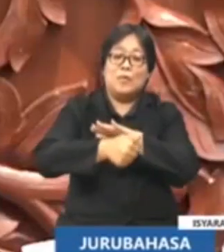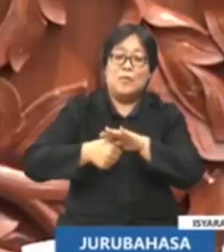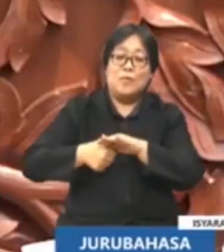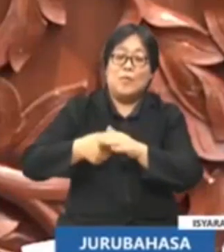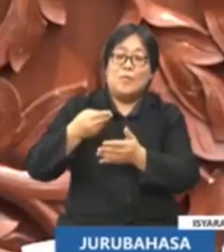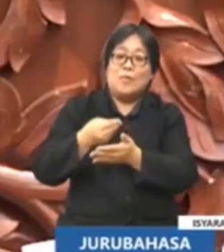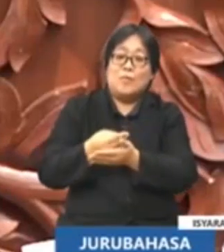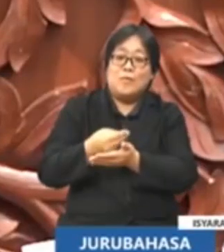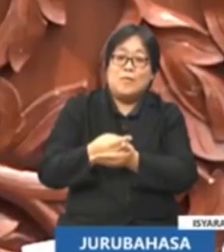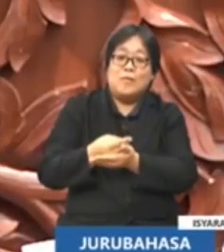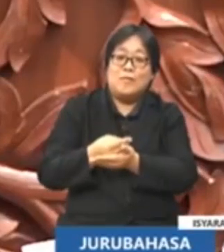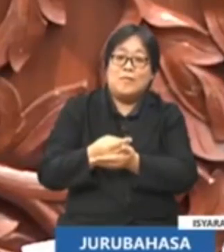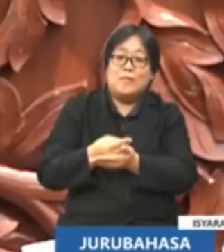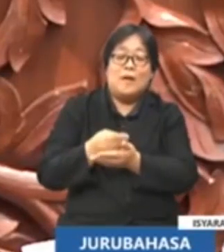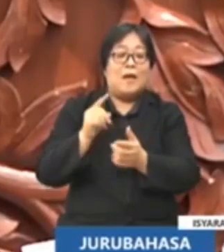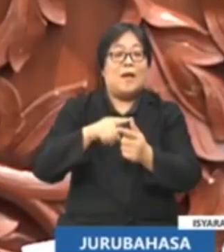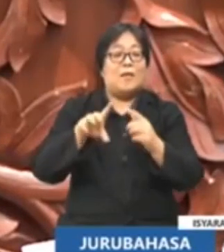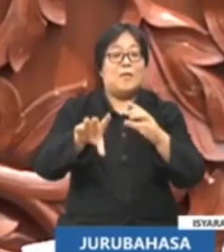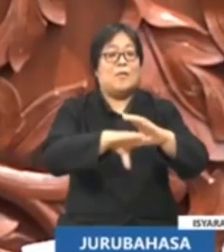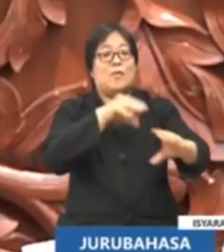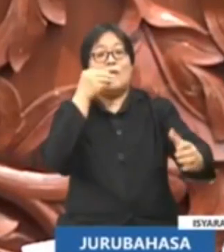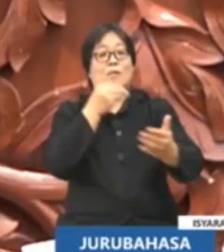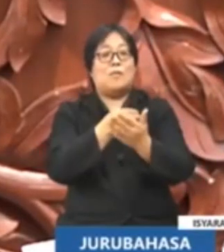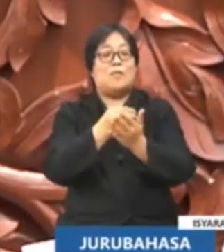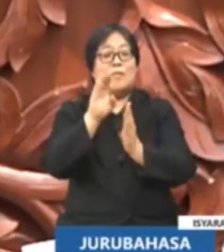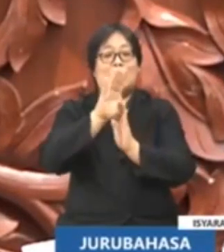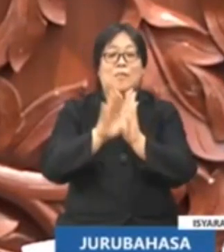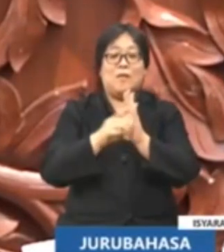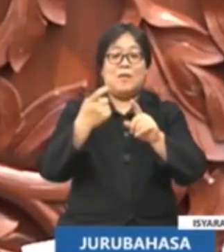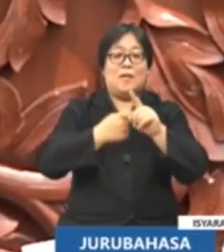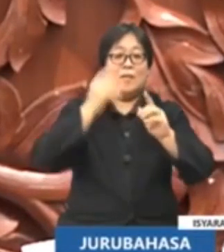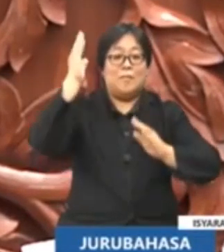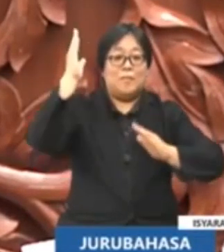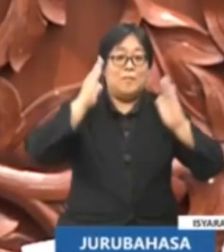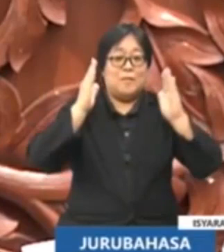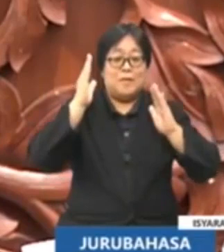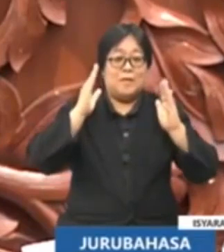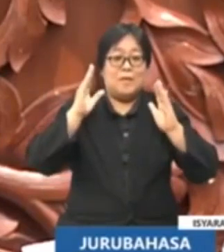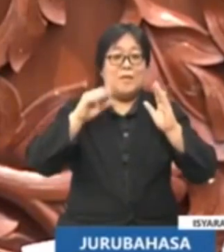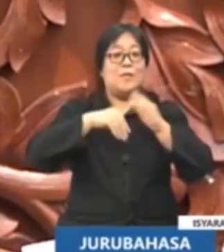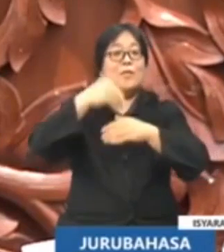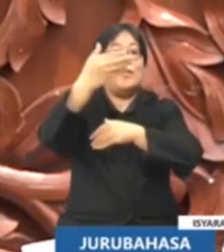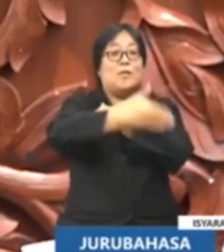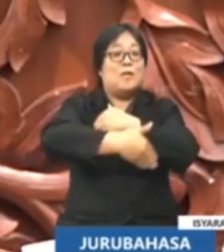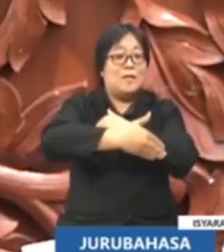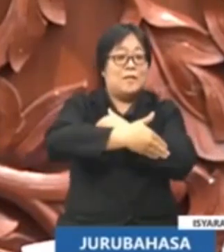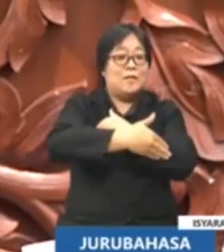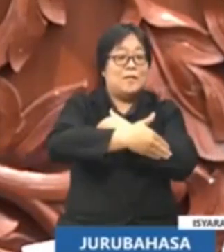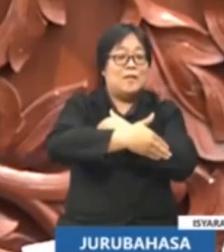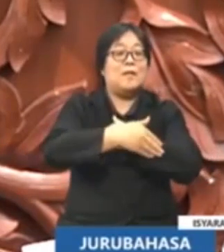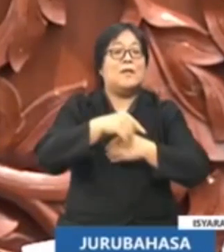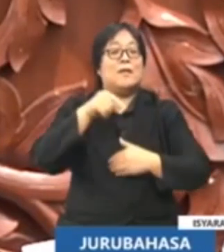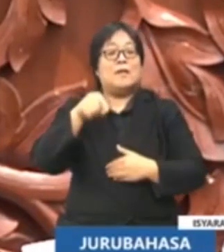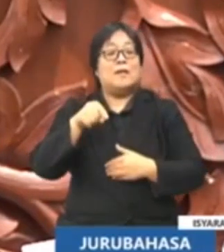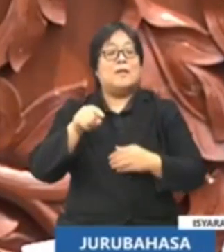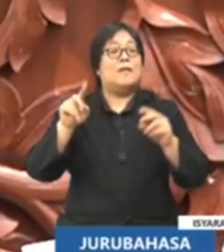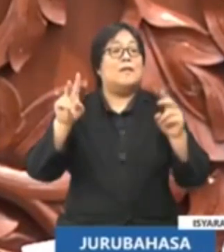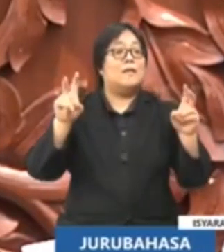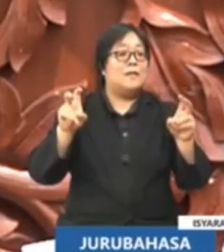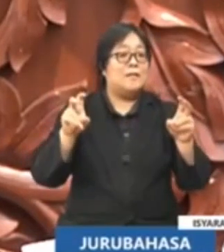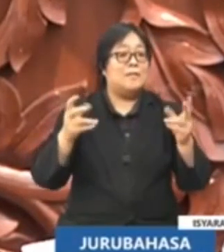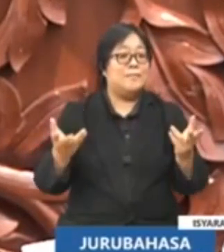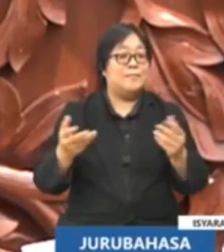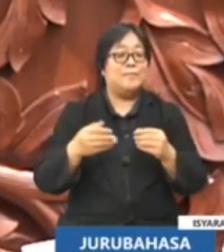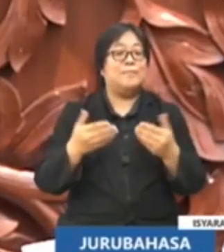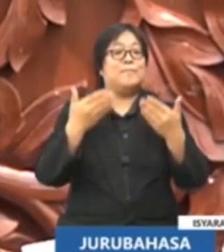tuh uang ataupun pengeluaran uang bermiliar-miliar daripada negara kita ke keluar pesisir ianya mengenai